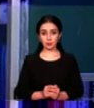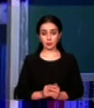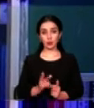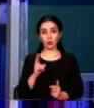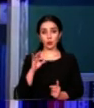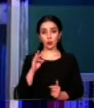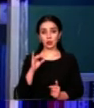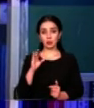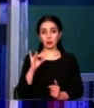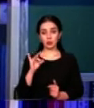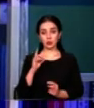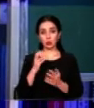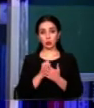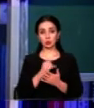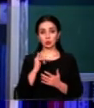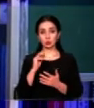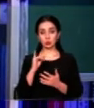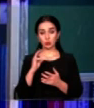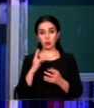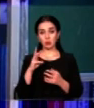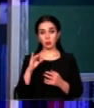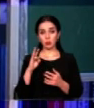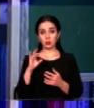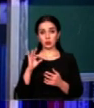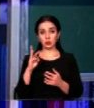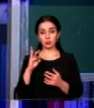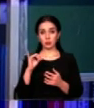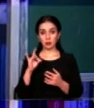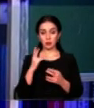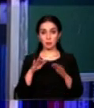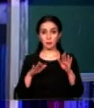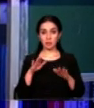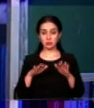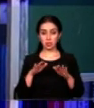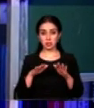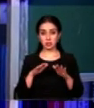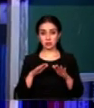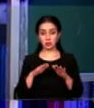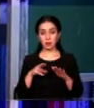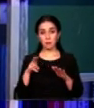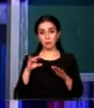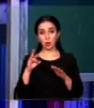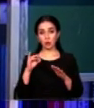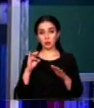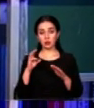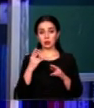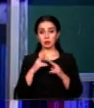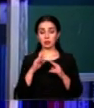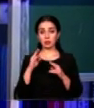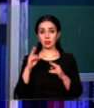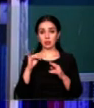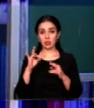polimerni topishimiz uchun monomerni massasini polimerlanish